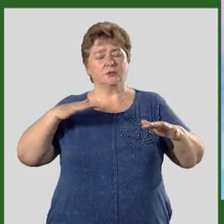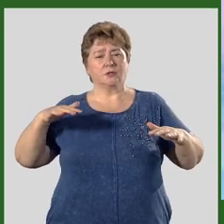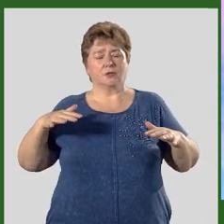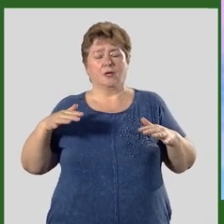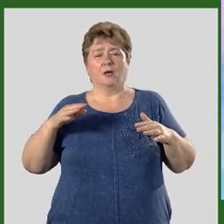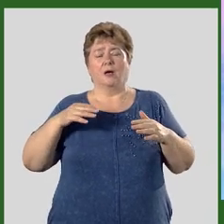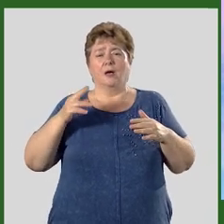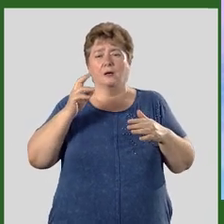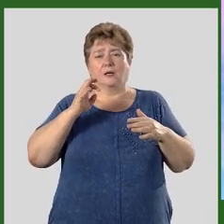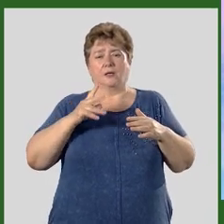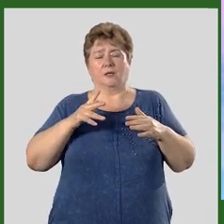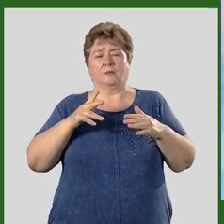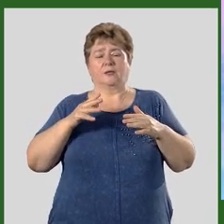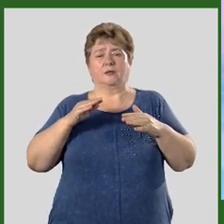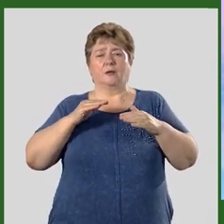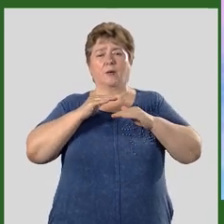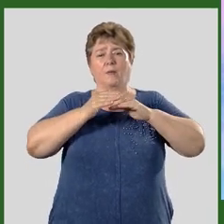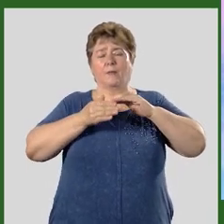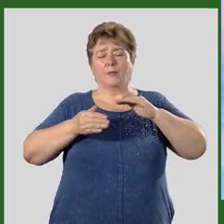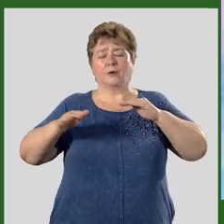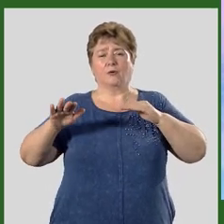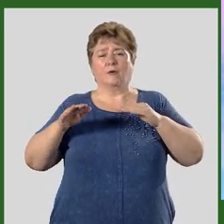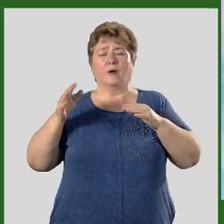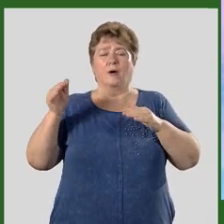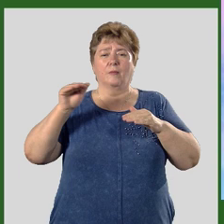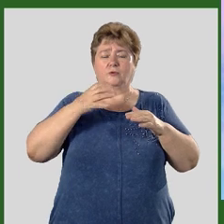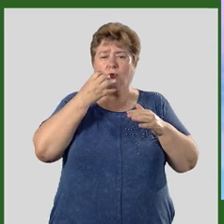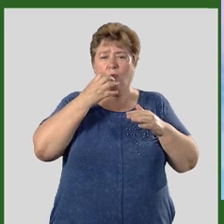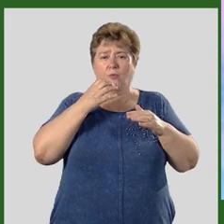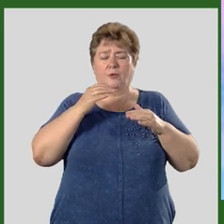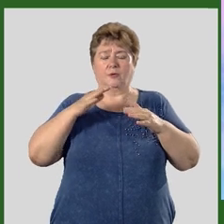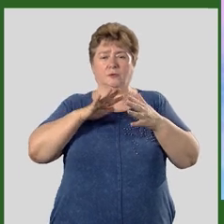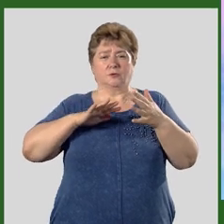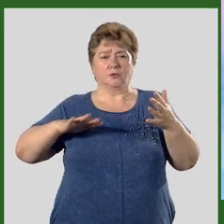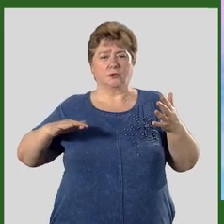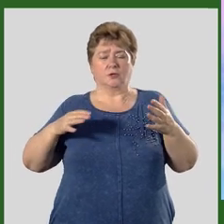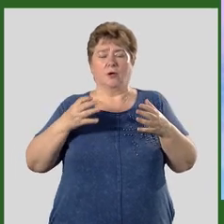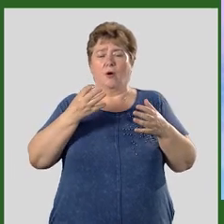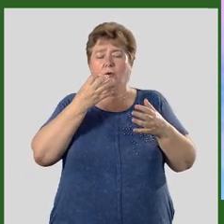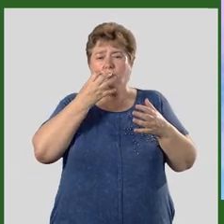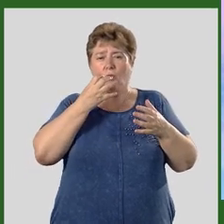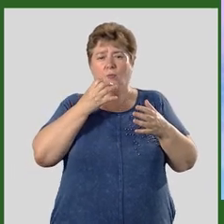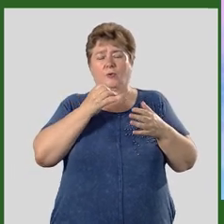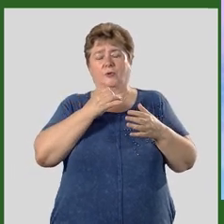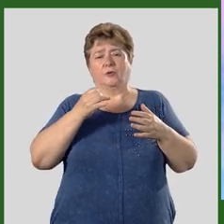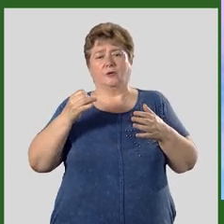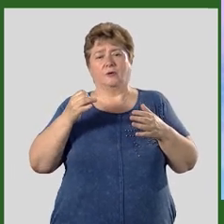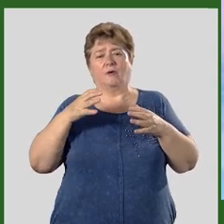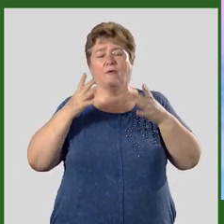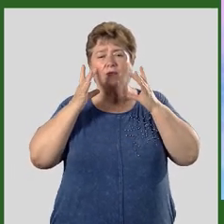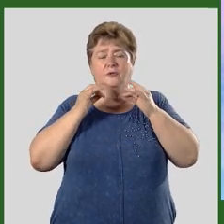Климат побережья, омываемых теплыми течениями, более теплый и влажный, чем